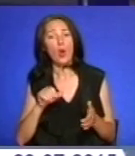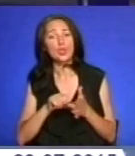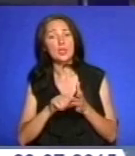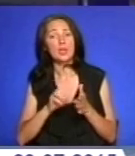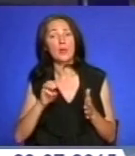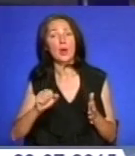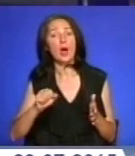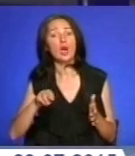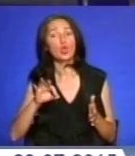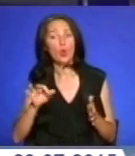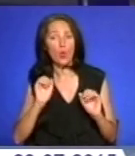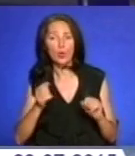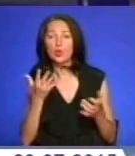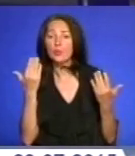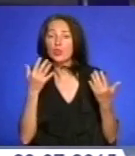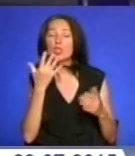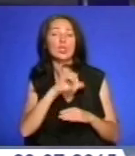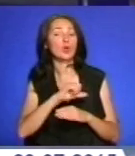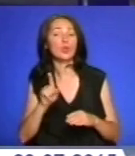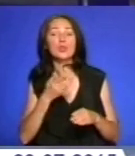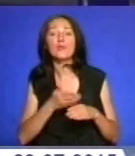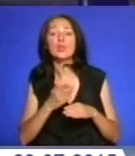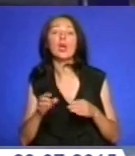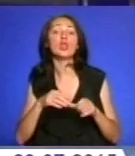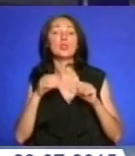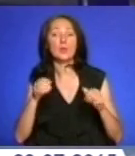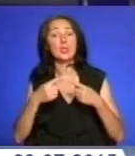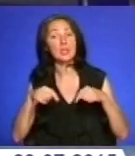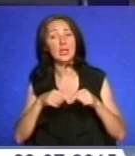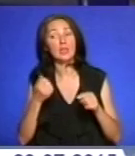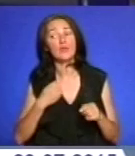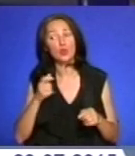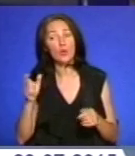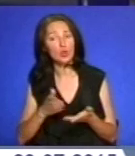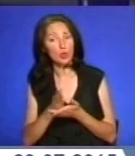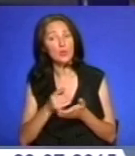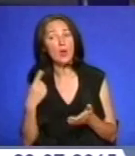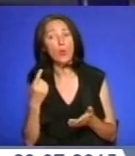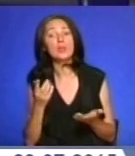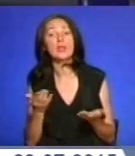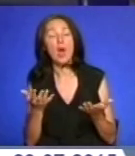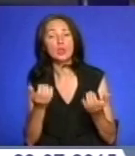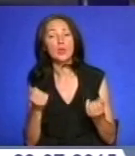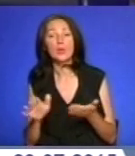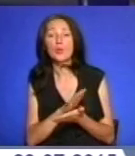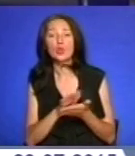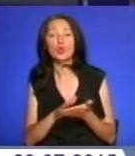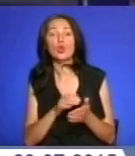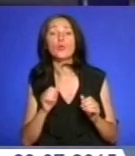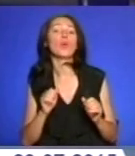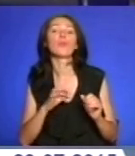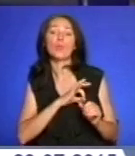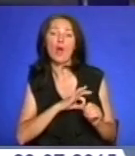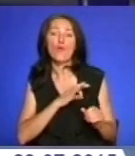Операції зможуть відпочити за кордоном. Чи виділяють земельні ділянки військовослужбовцям в області? Та де отримати безкоштовну правову